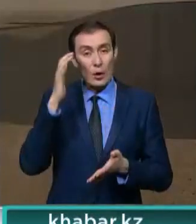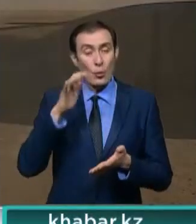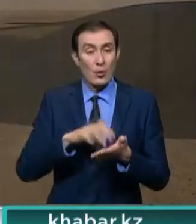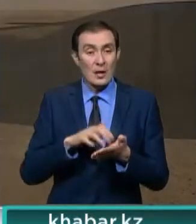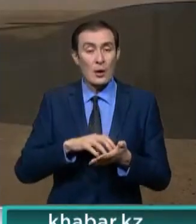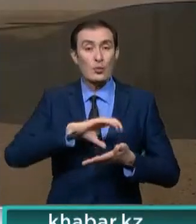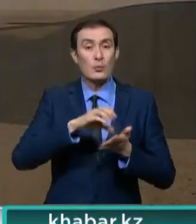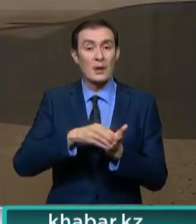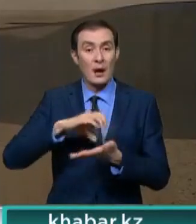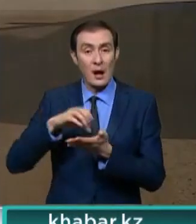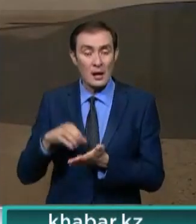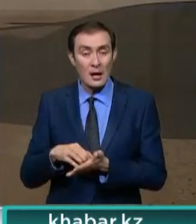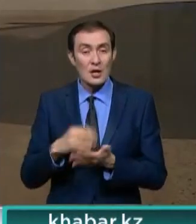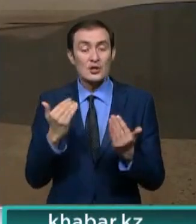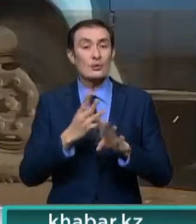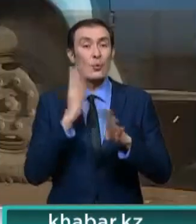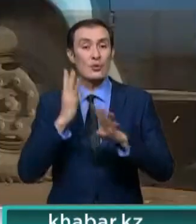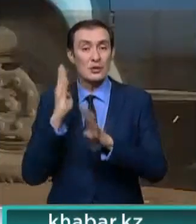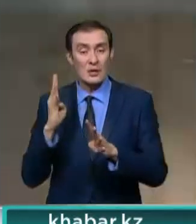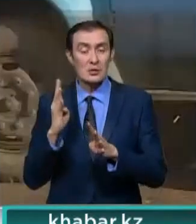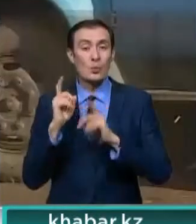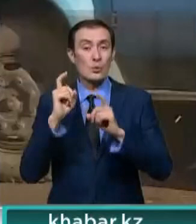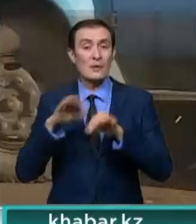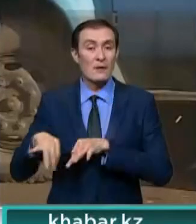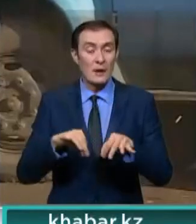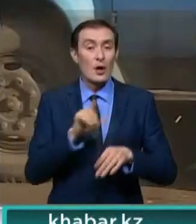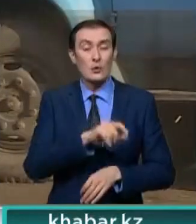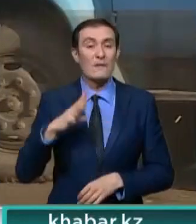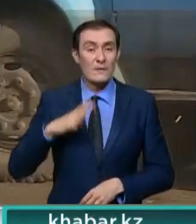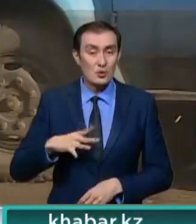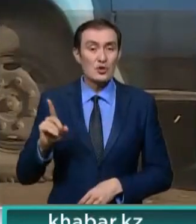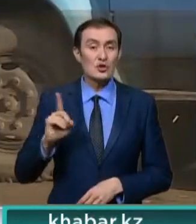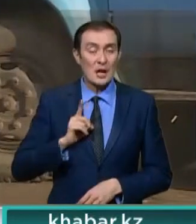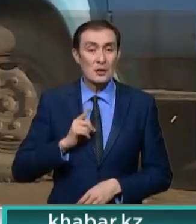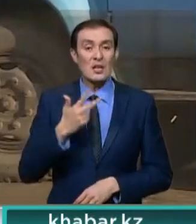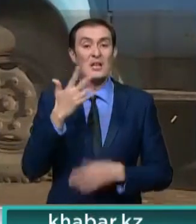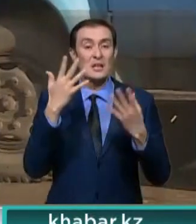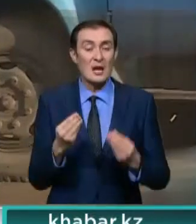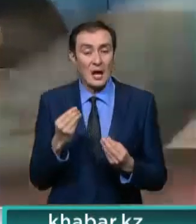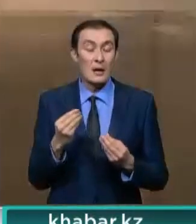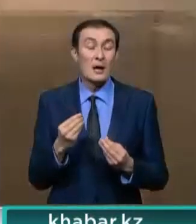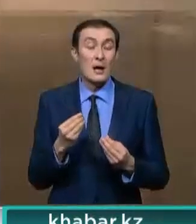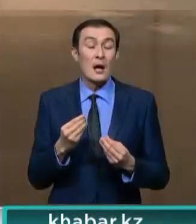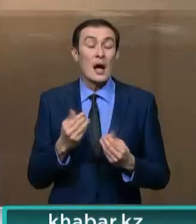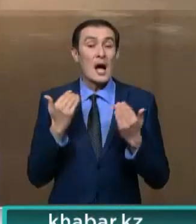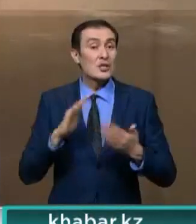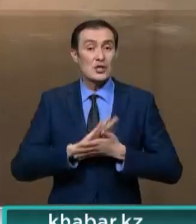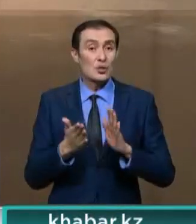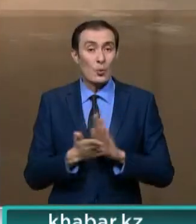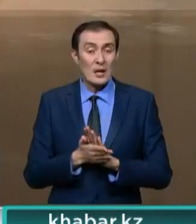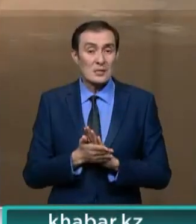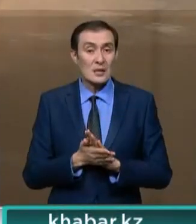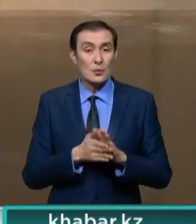На девяти угольных тупиках выстроились очереди. Из больших грузов люди вынуждены ждать погрузку по 3 дня, а ситуация никак